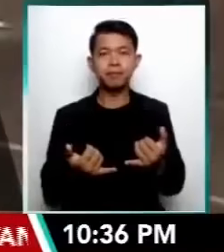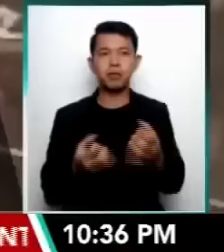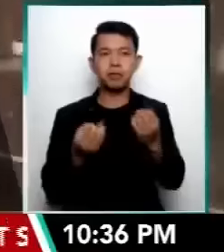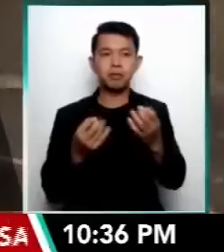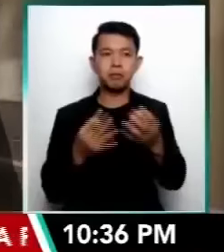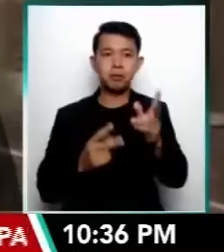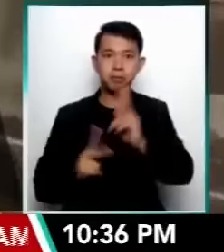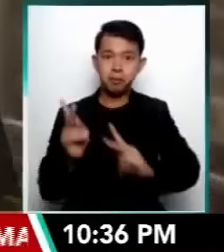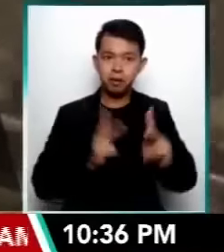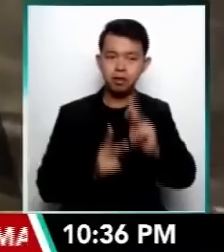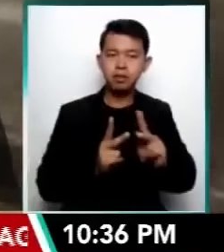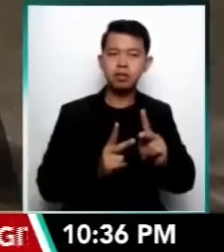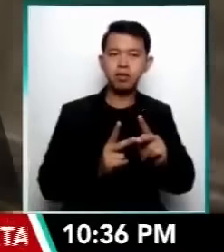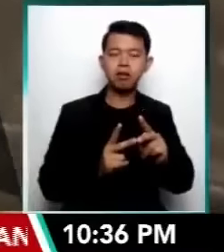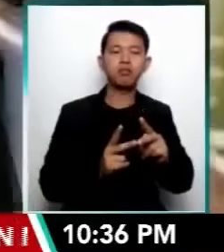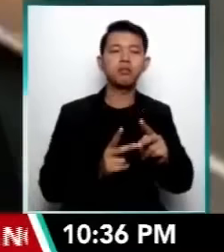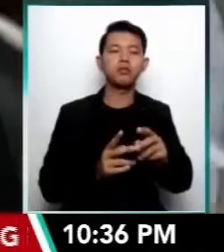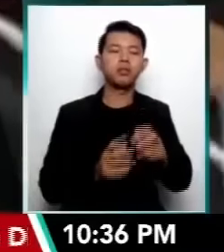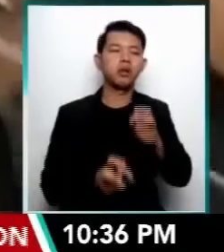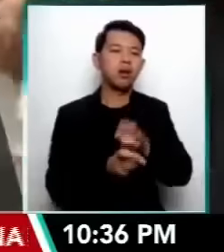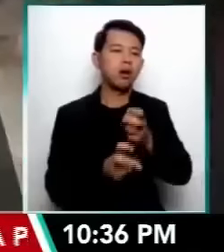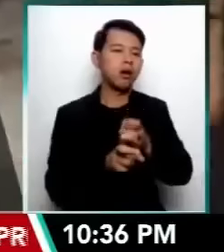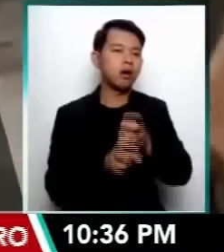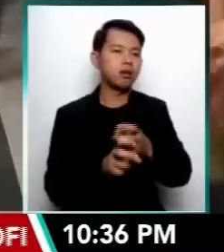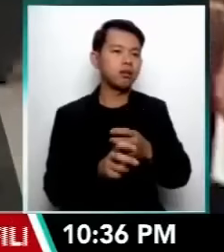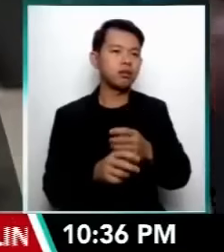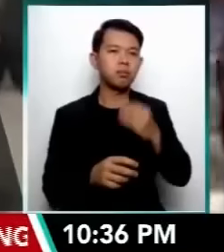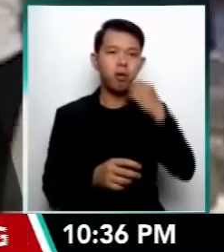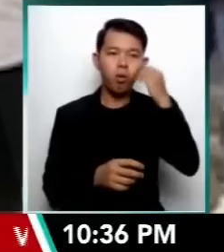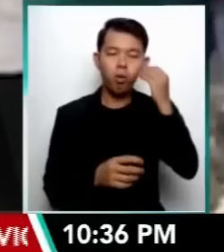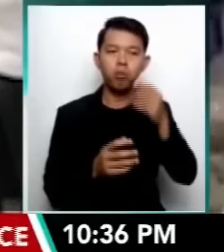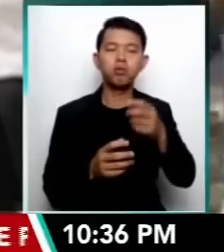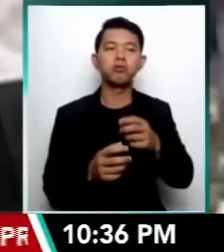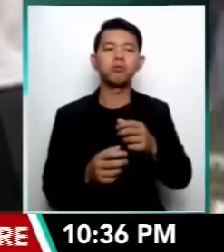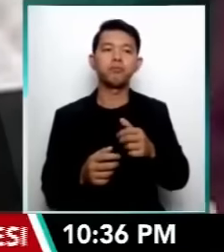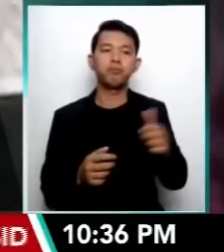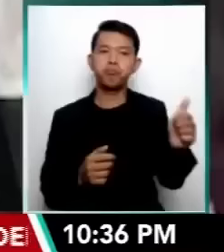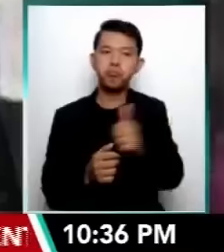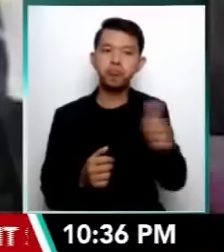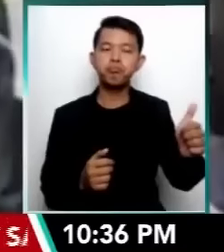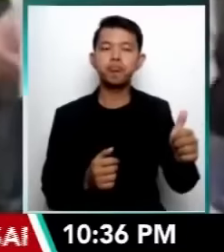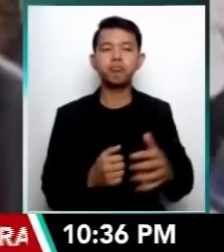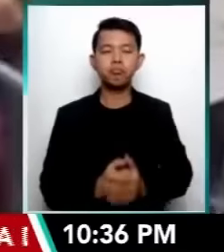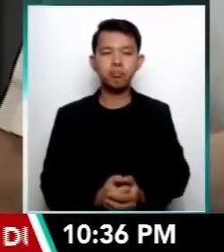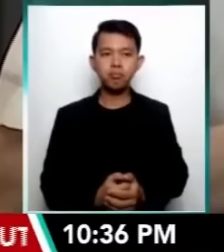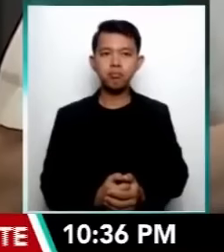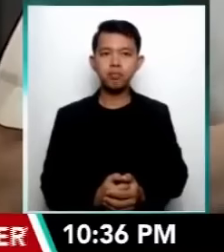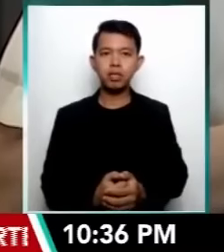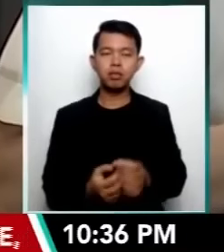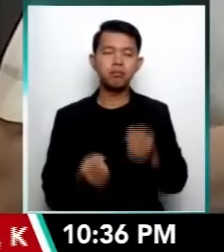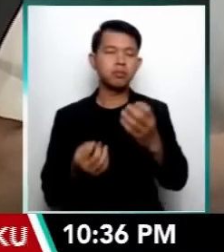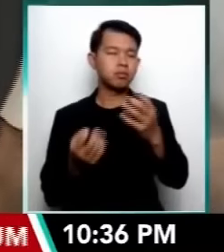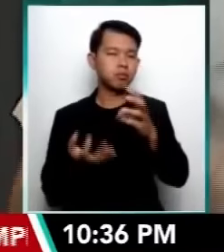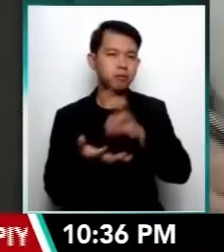pag-uwi. Sa monitoring ng MMDA, 11 ruta sa Metro Manila ang apektado ng tigil pasada. We